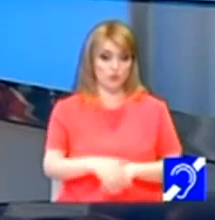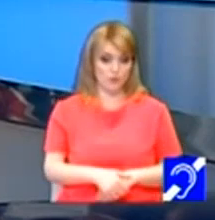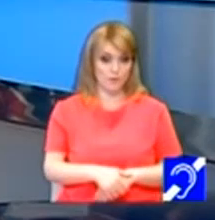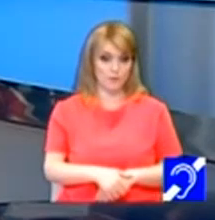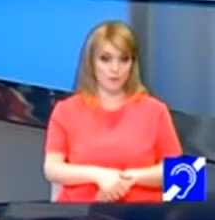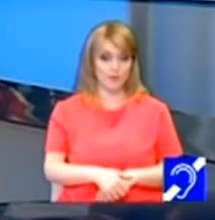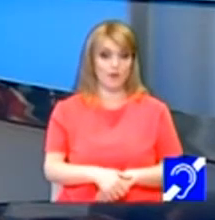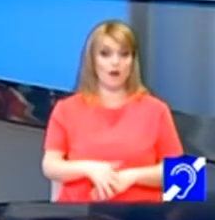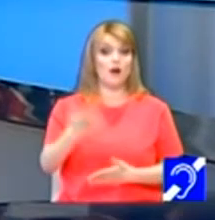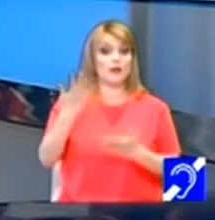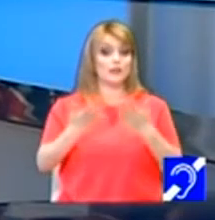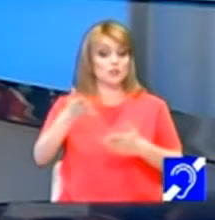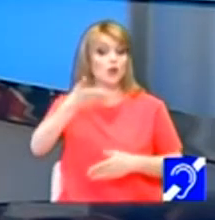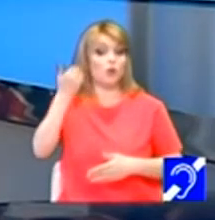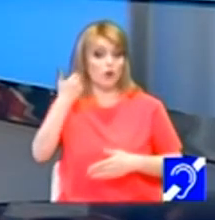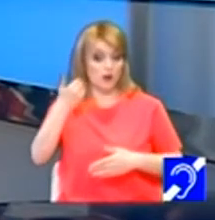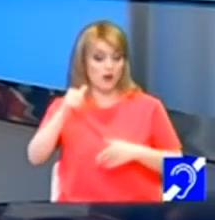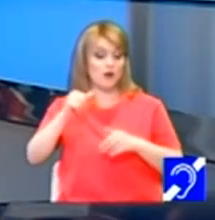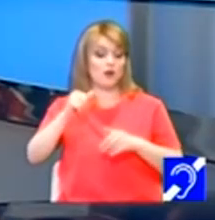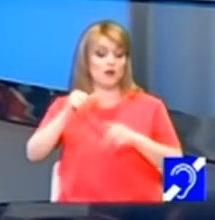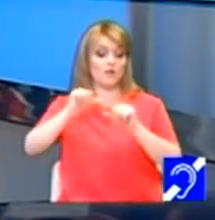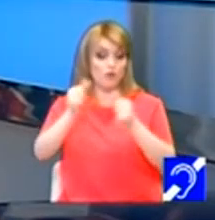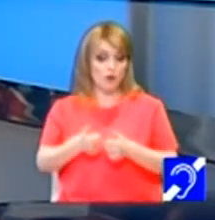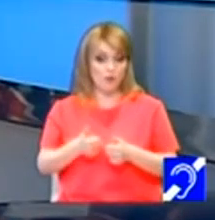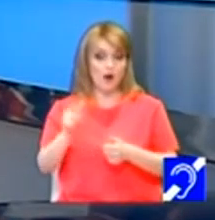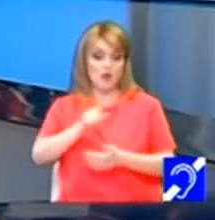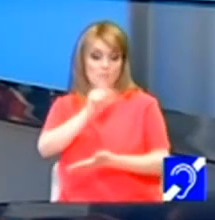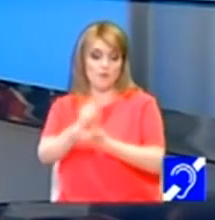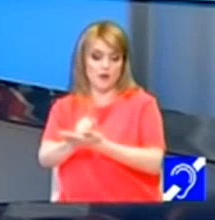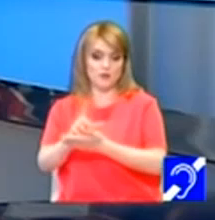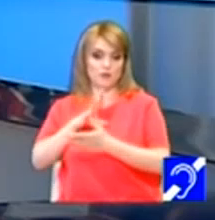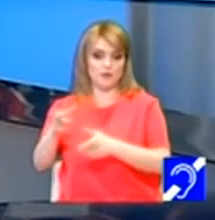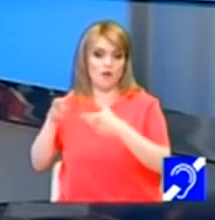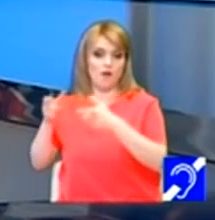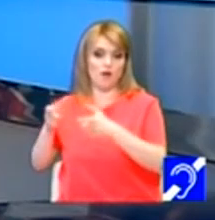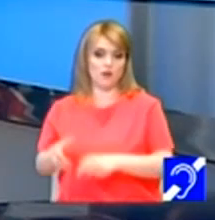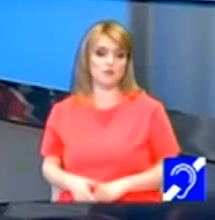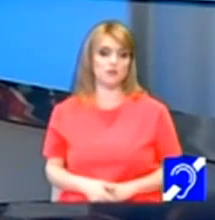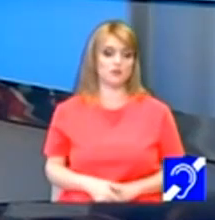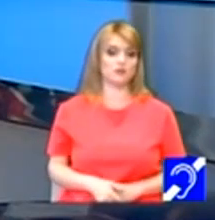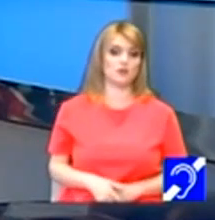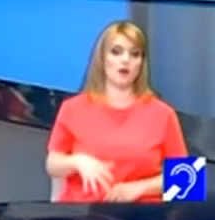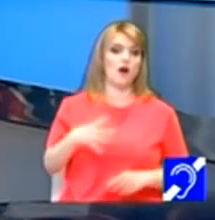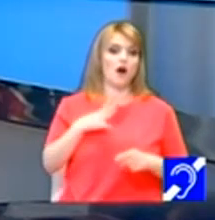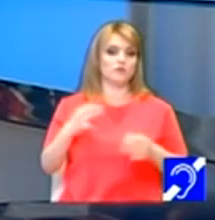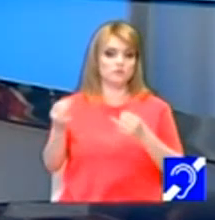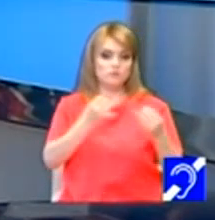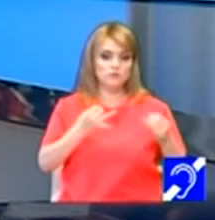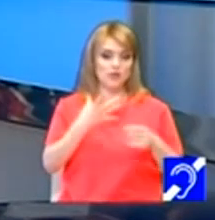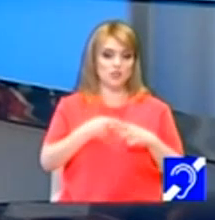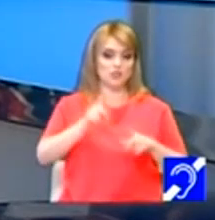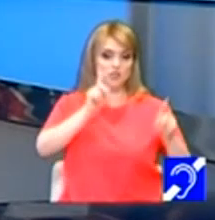fi obligate să stea în izolare. La dezbaterele din Senat pe tema legii au participat și premierul Ludovic Orban și șeful DSU, Raed